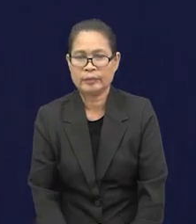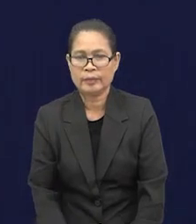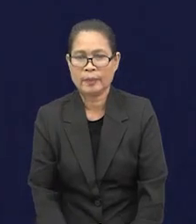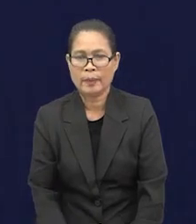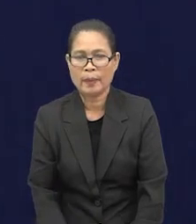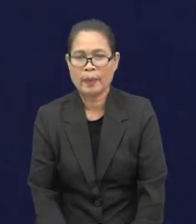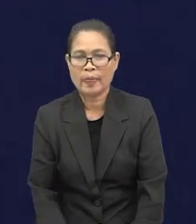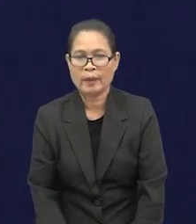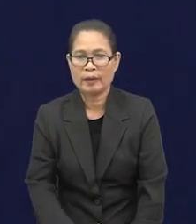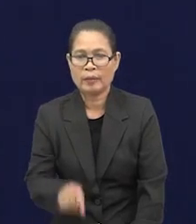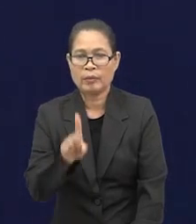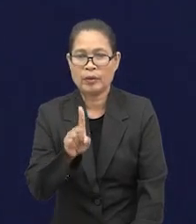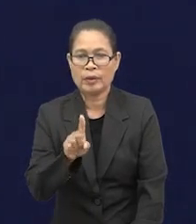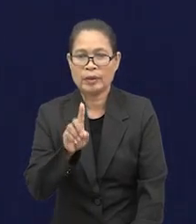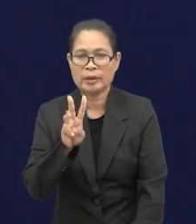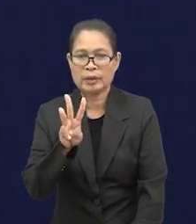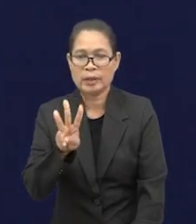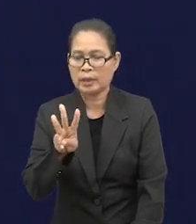nó nắng